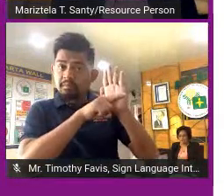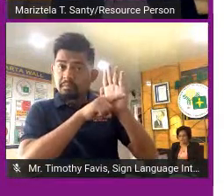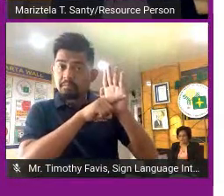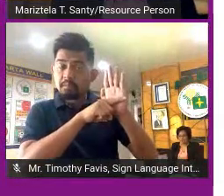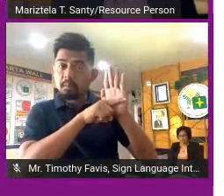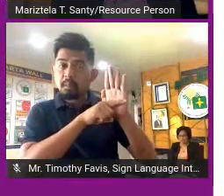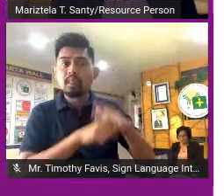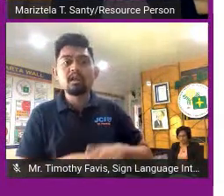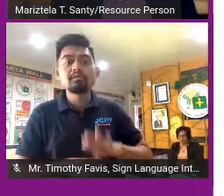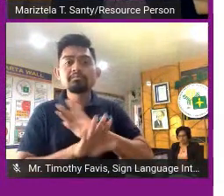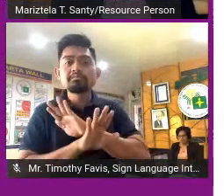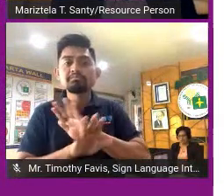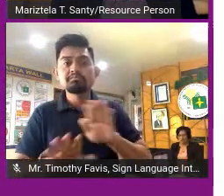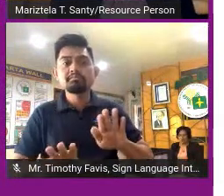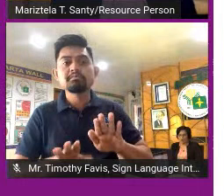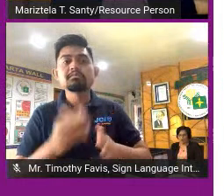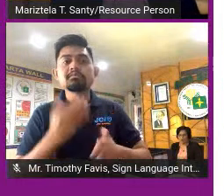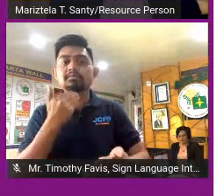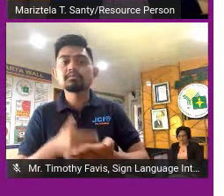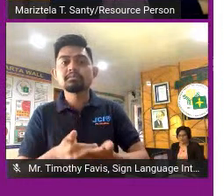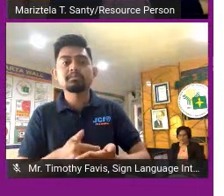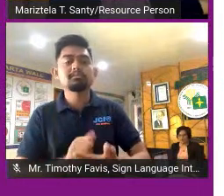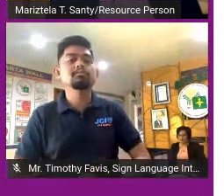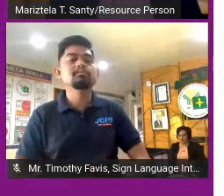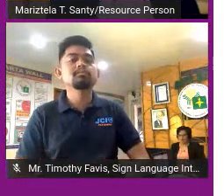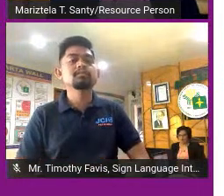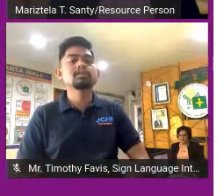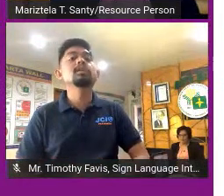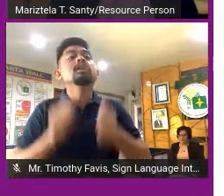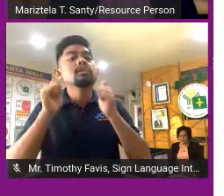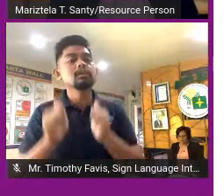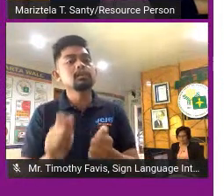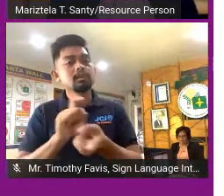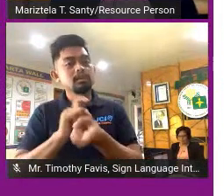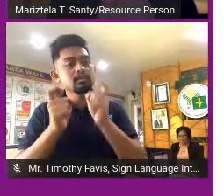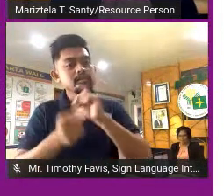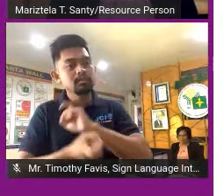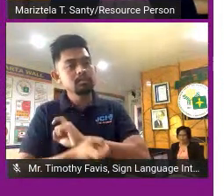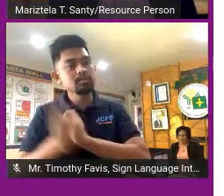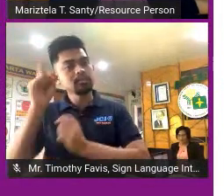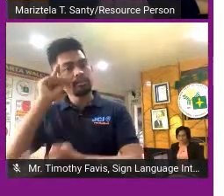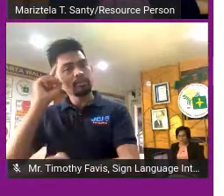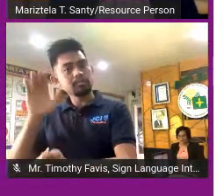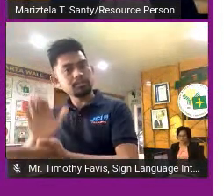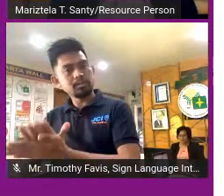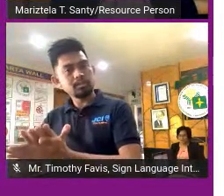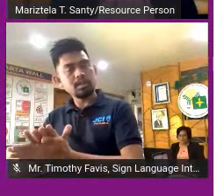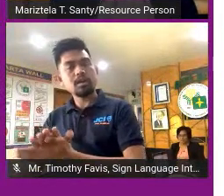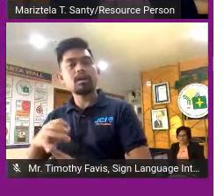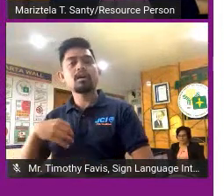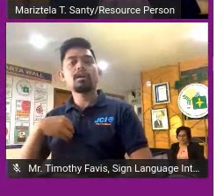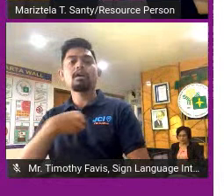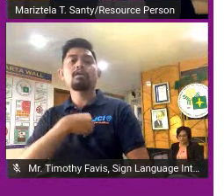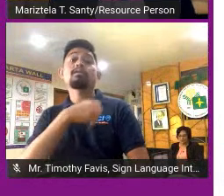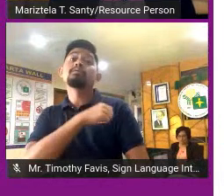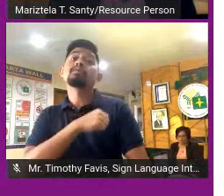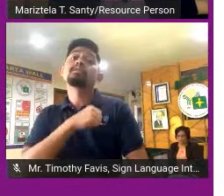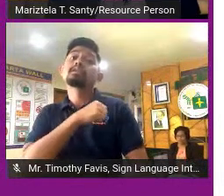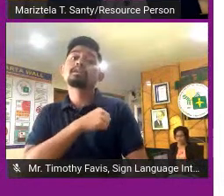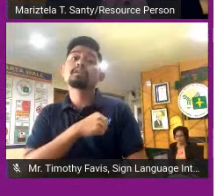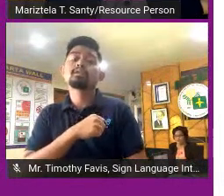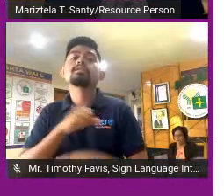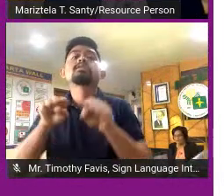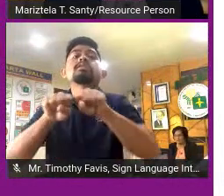don't have to limit us for good. We can change our inner belief system, our attitude, and break our